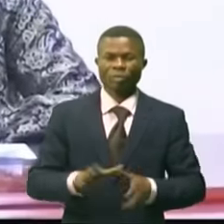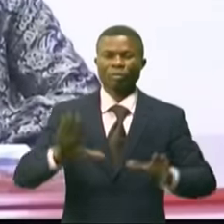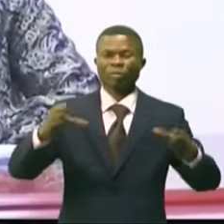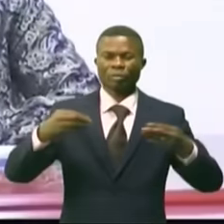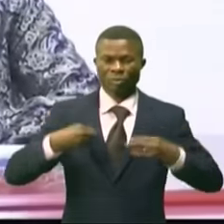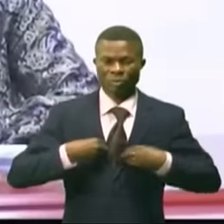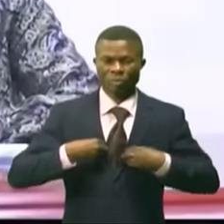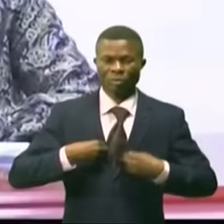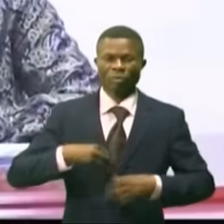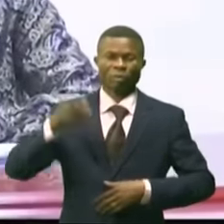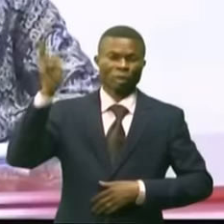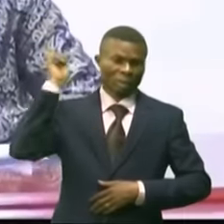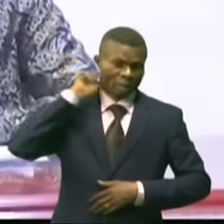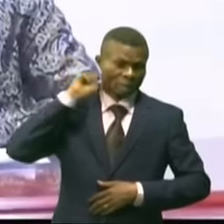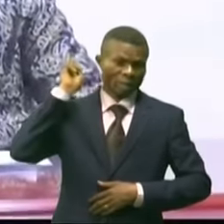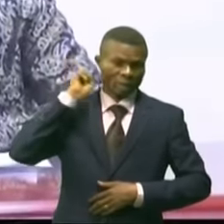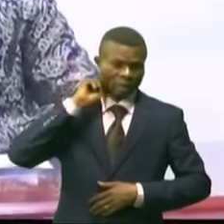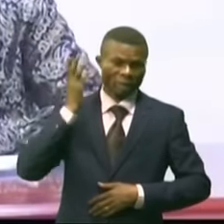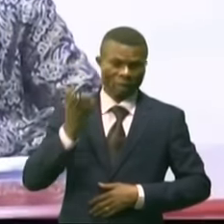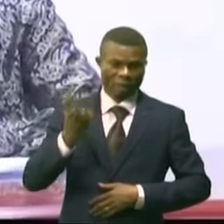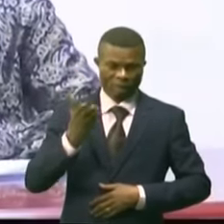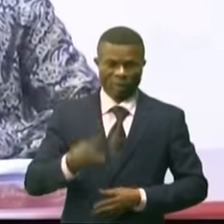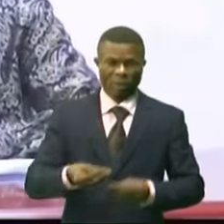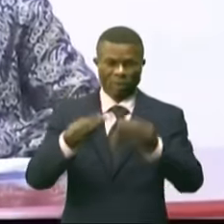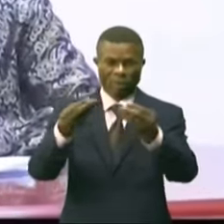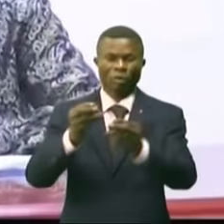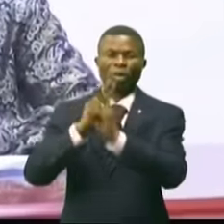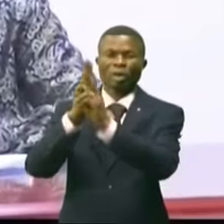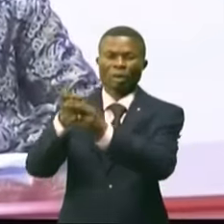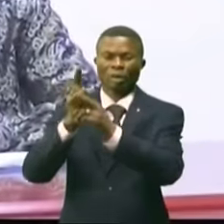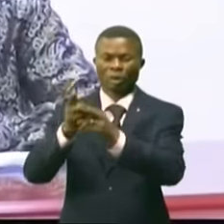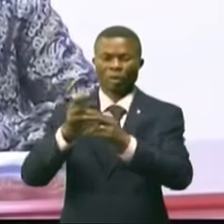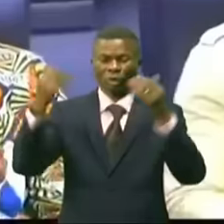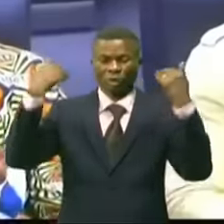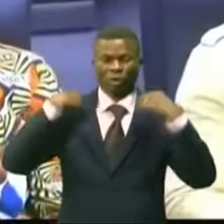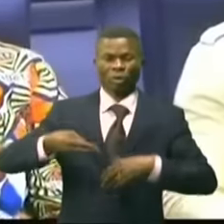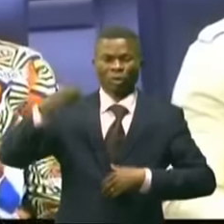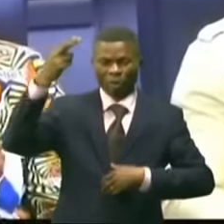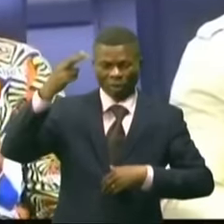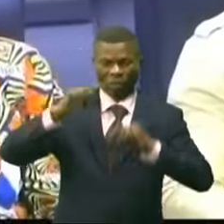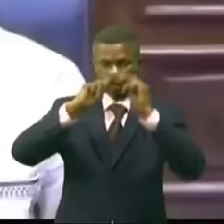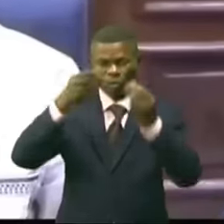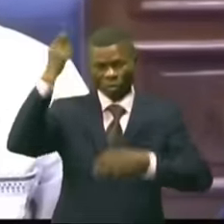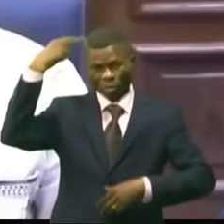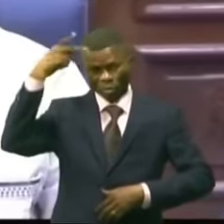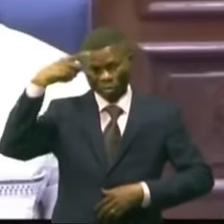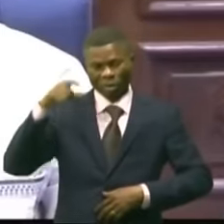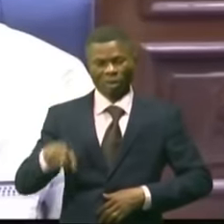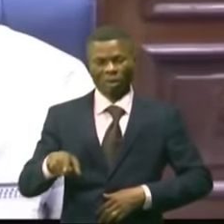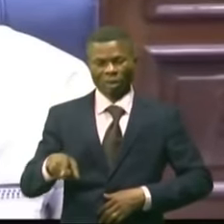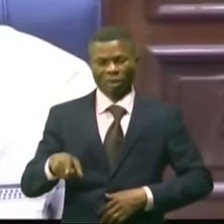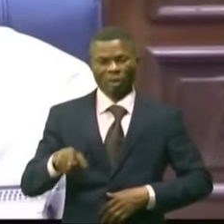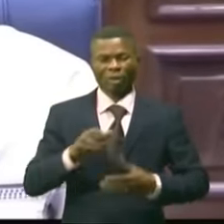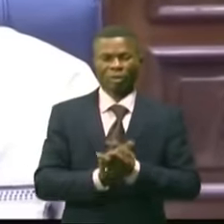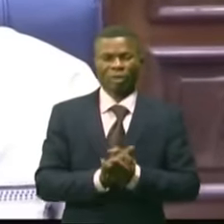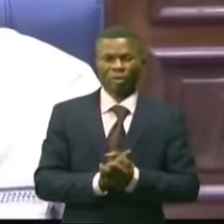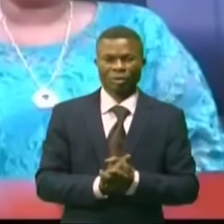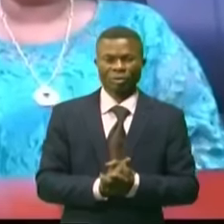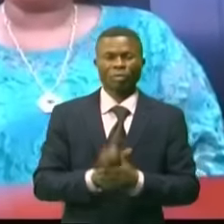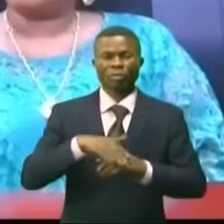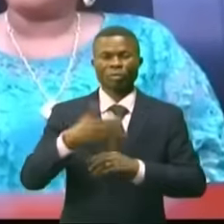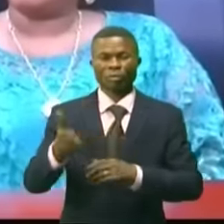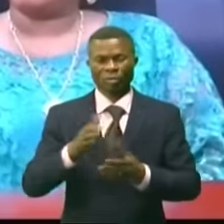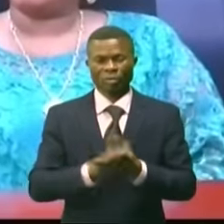l'honorableugissin kaboui a pris l'engagement de faire rapport à la Haute Autorité de référence de cette méga plateforme après